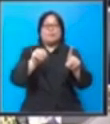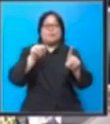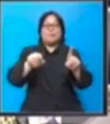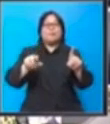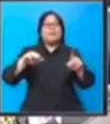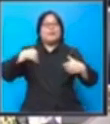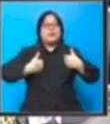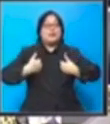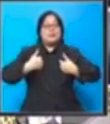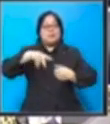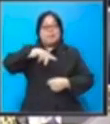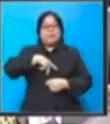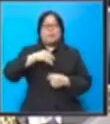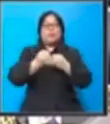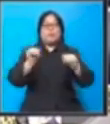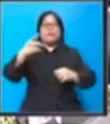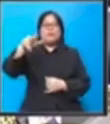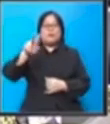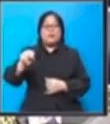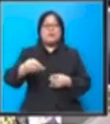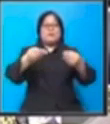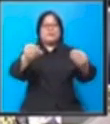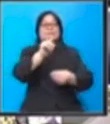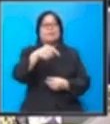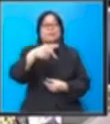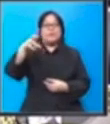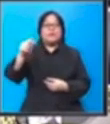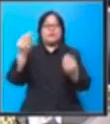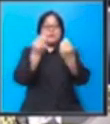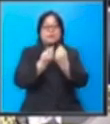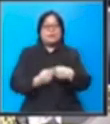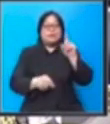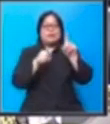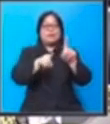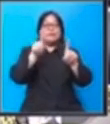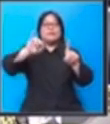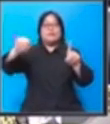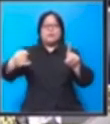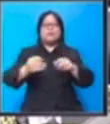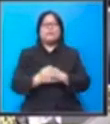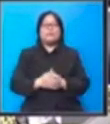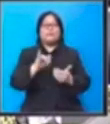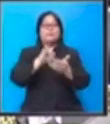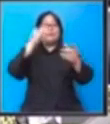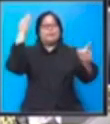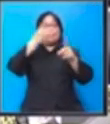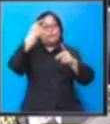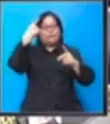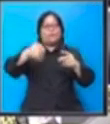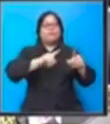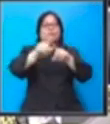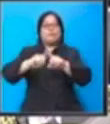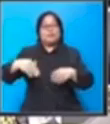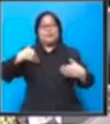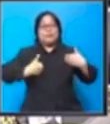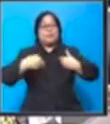125 ekor hidupan liar milik Jabatan Pembangunan kepada Zoo Taiping dengan nilai 1.1 juta. Ia bertujuan untuk pagaikan hidupan liar